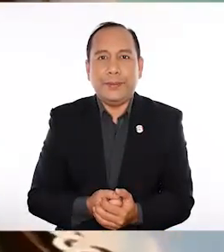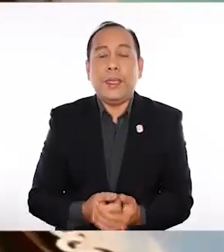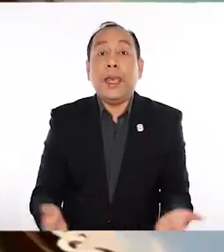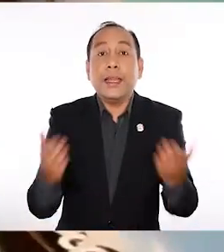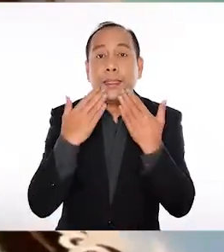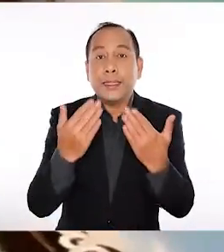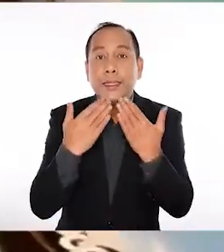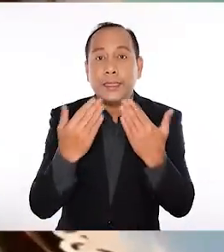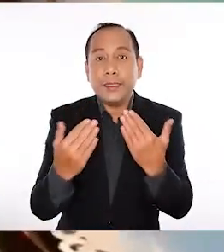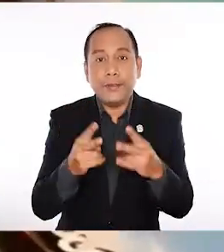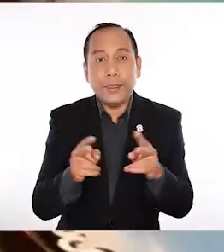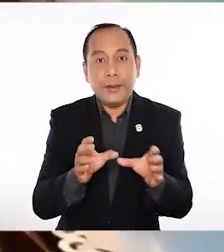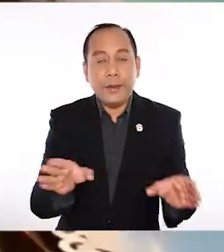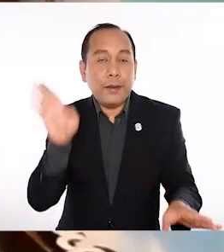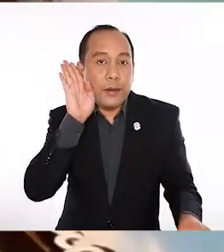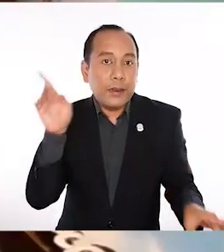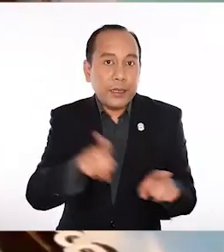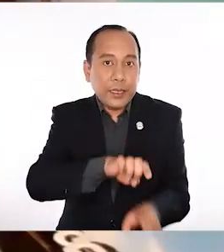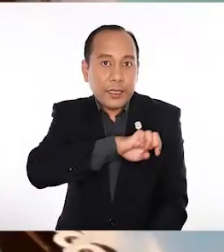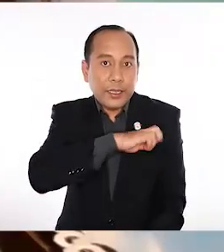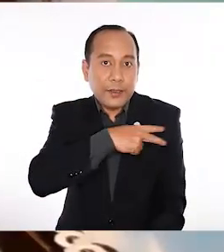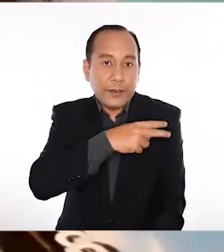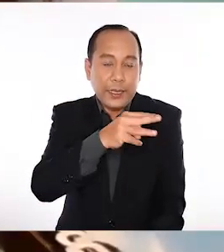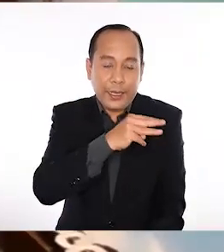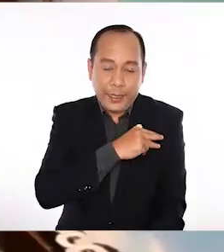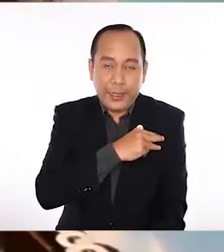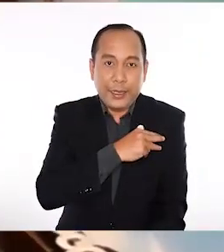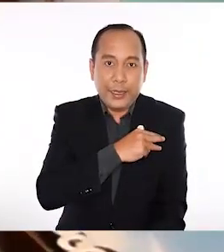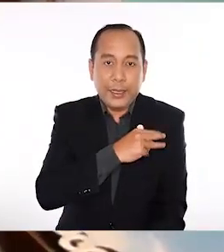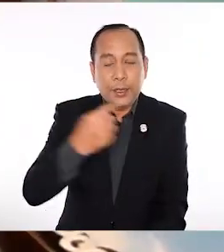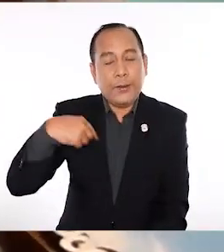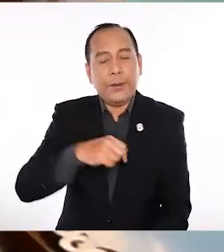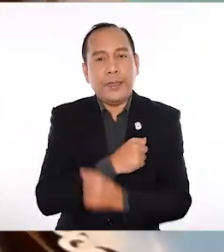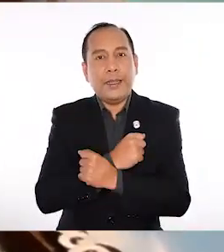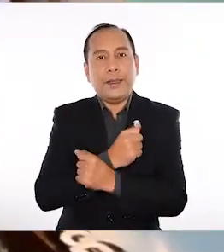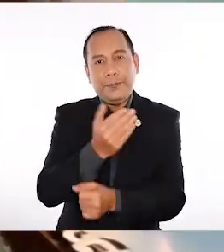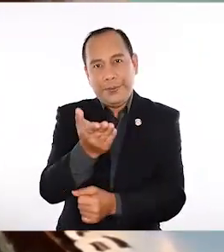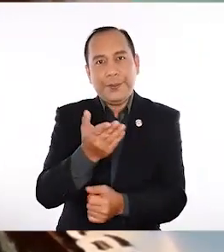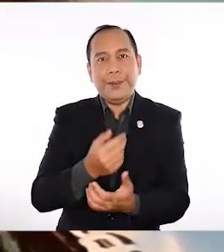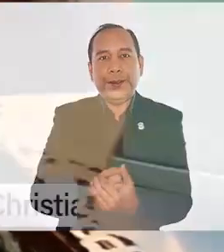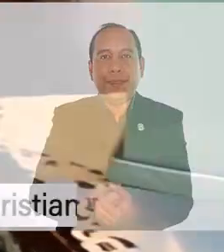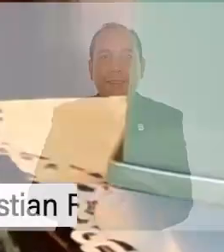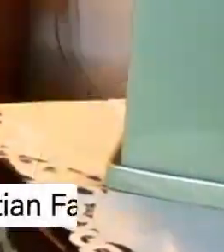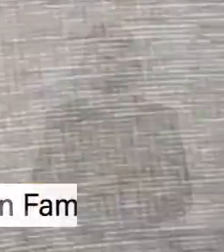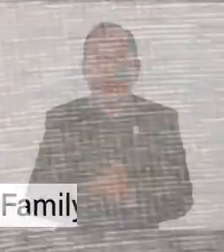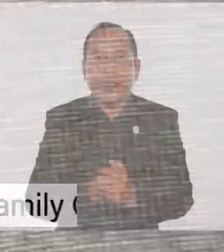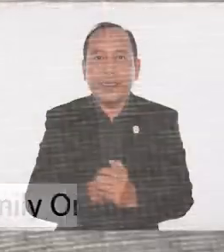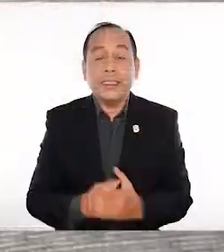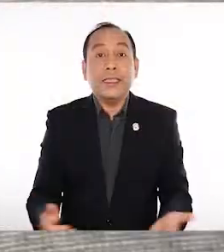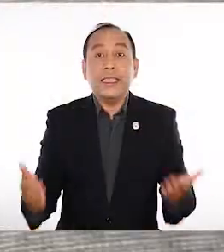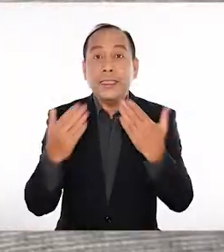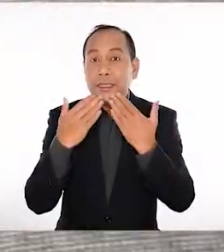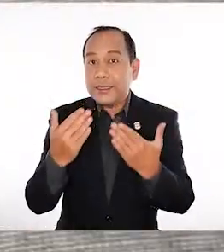Thank you so much po, Ka Eduardo B. Manalo. We love you po!